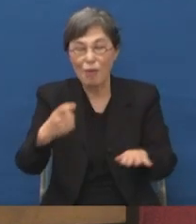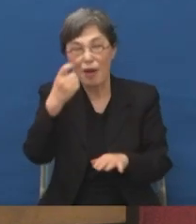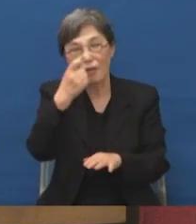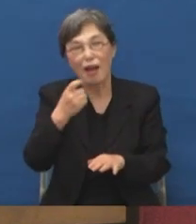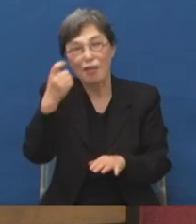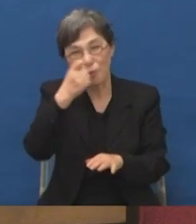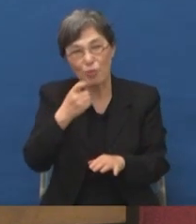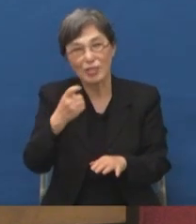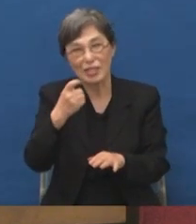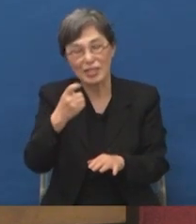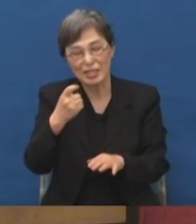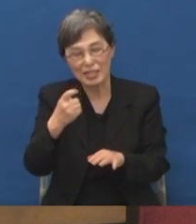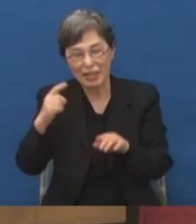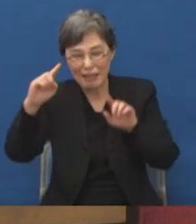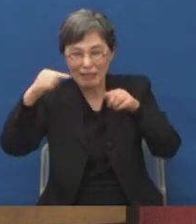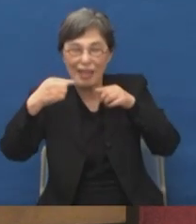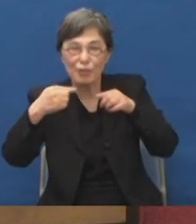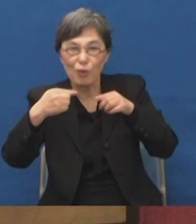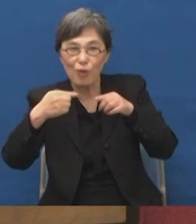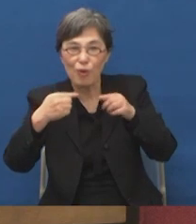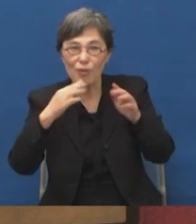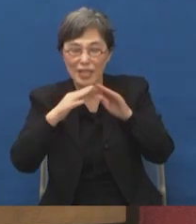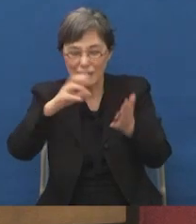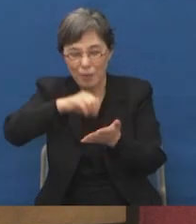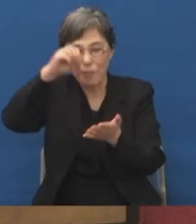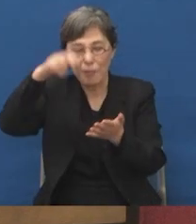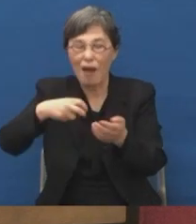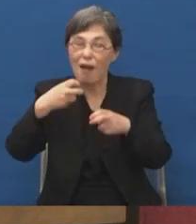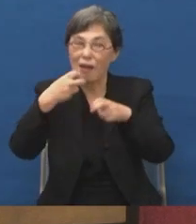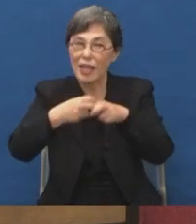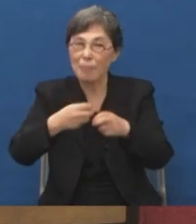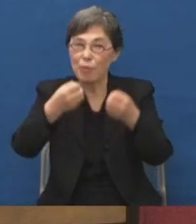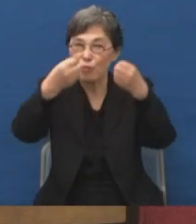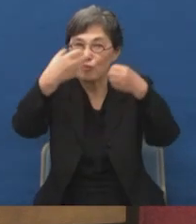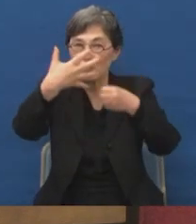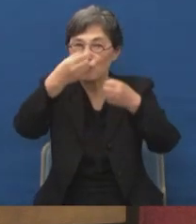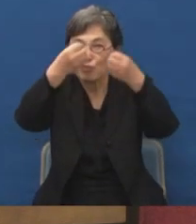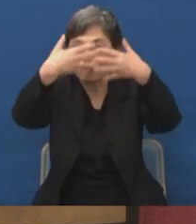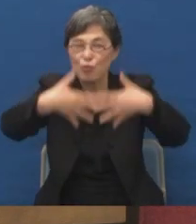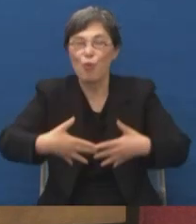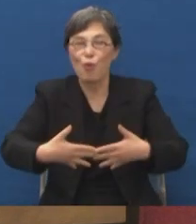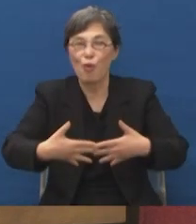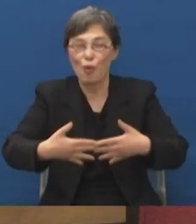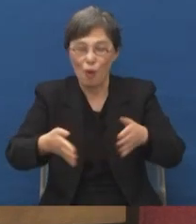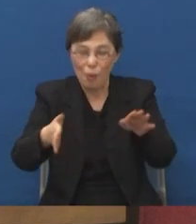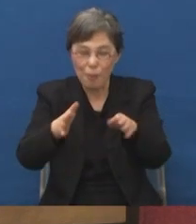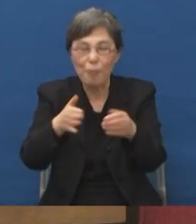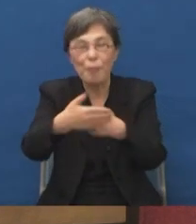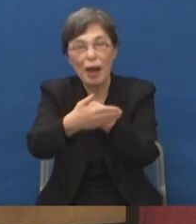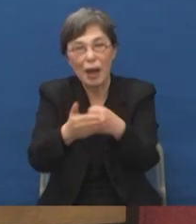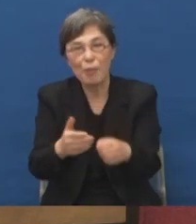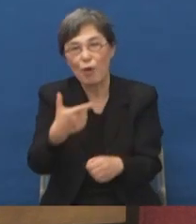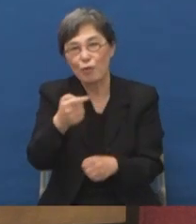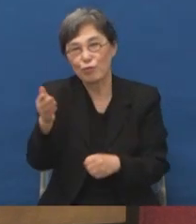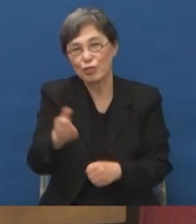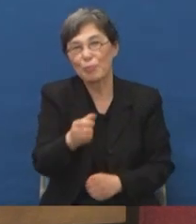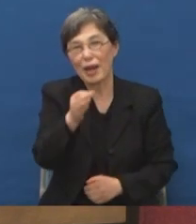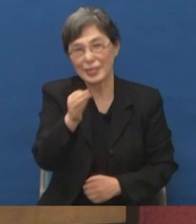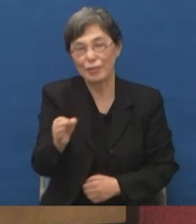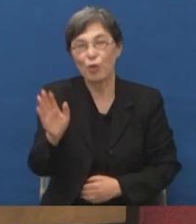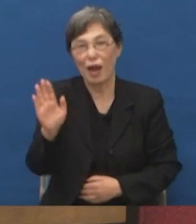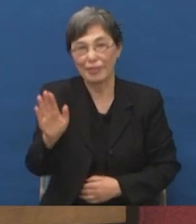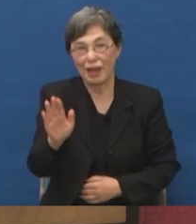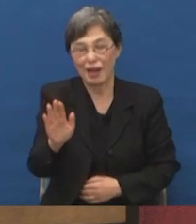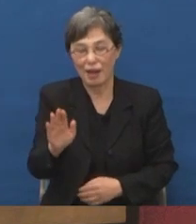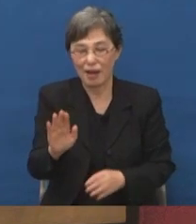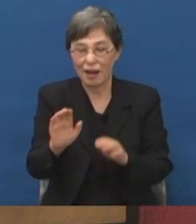を入れる、戦争放棄を掲げた憲法9条を守るは合わせて 60% であり、防